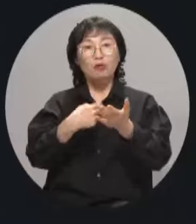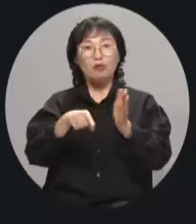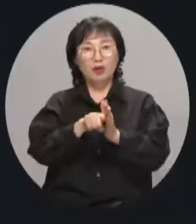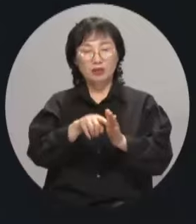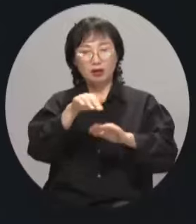허입